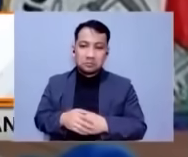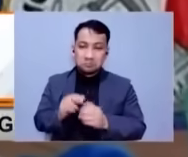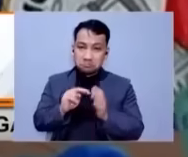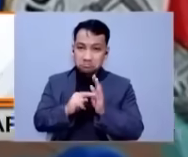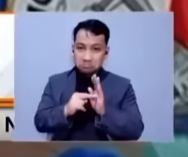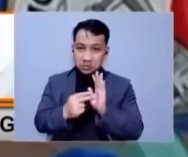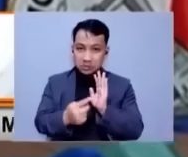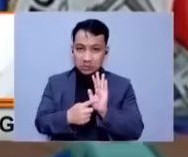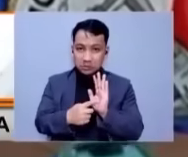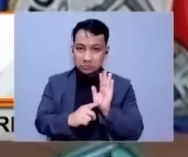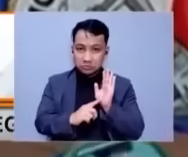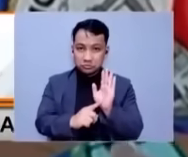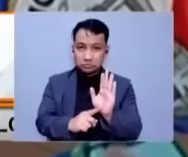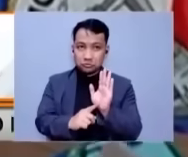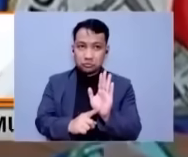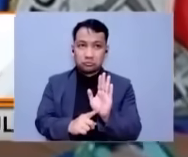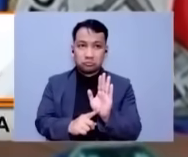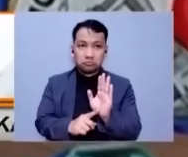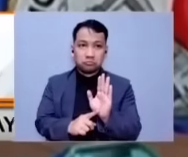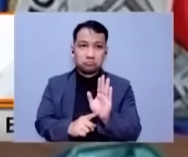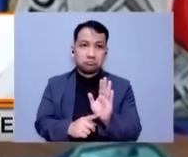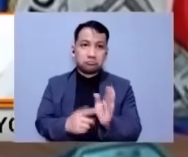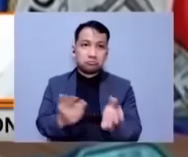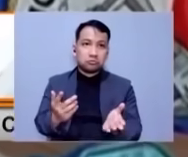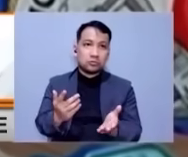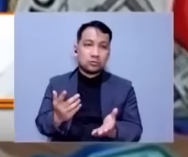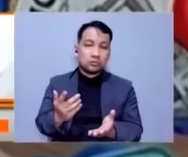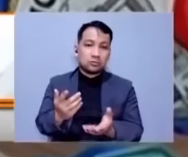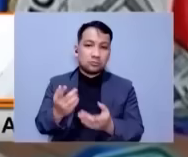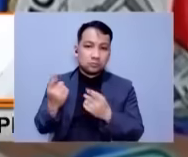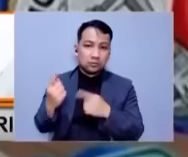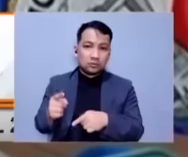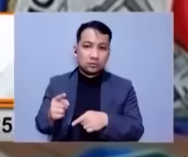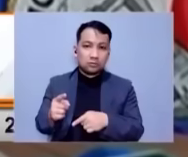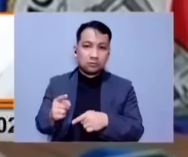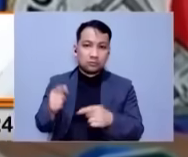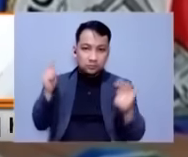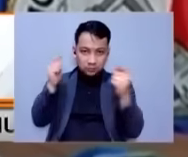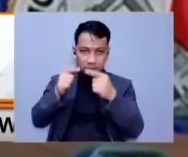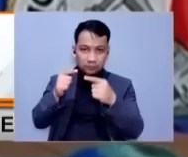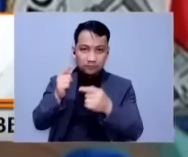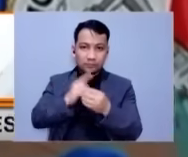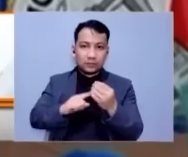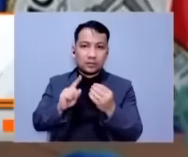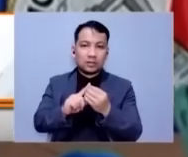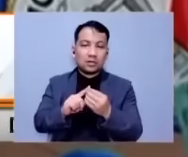showing to address a current scenario. It only aims